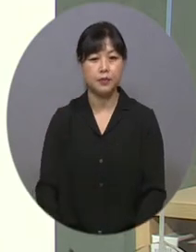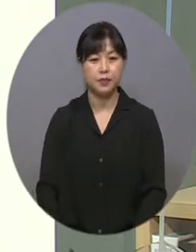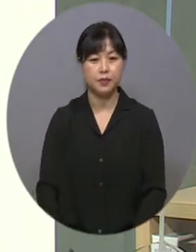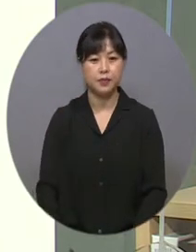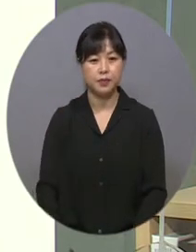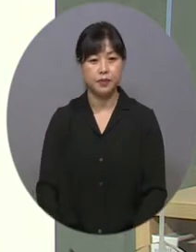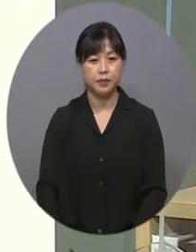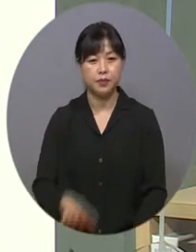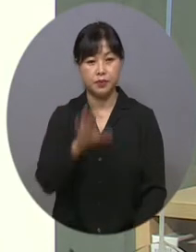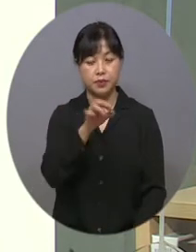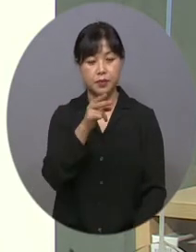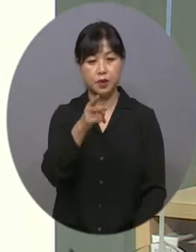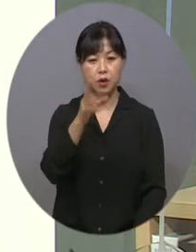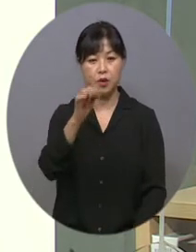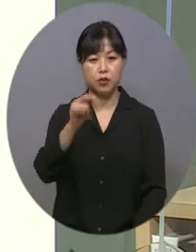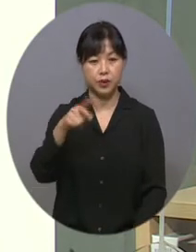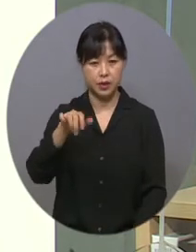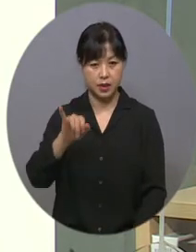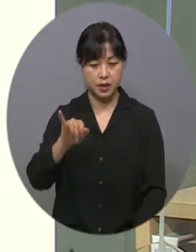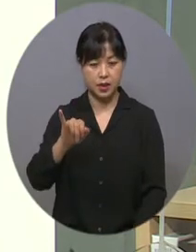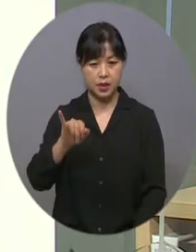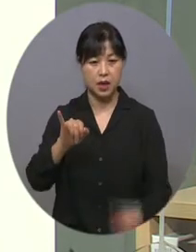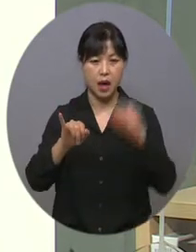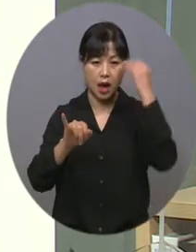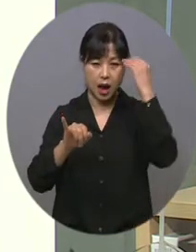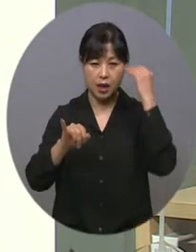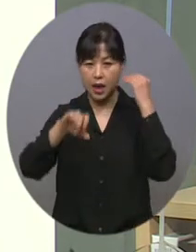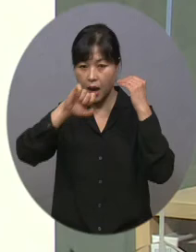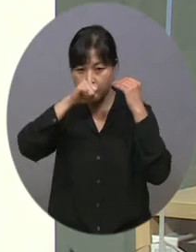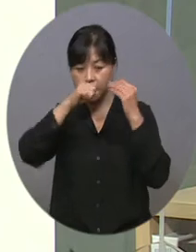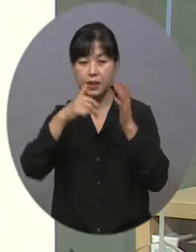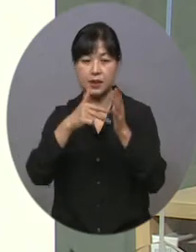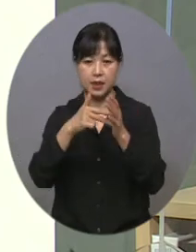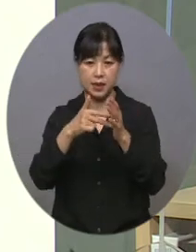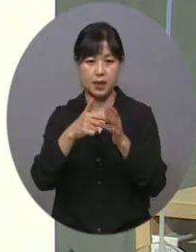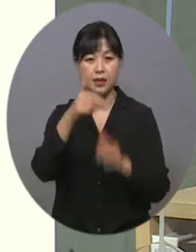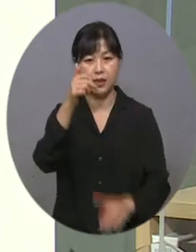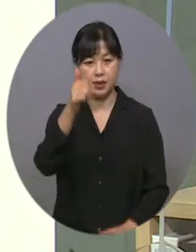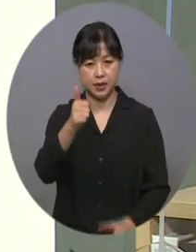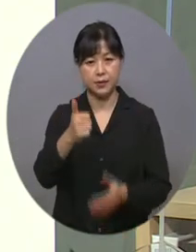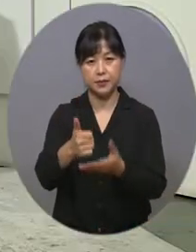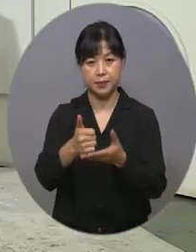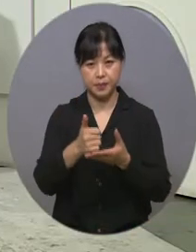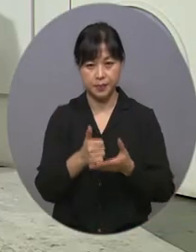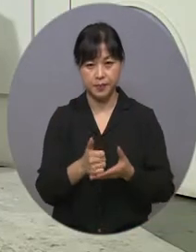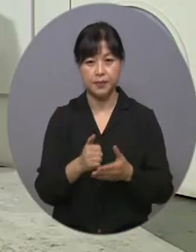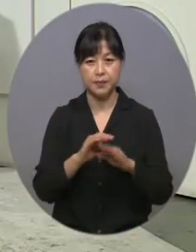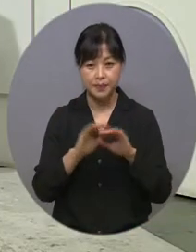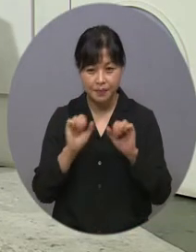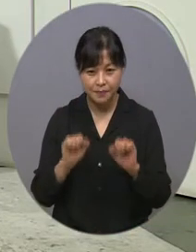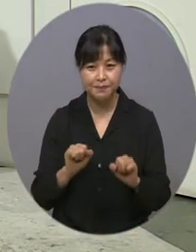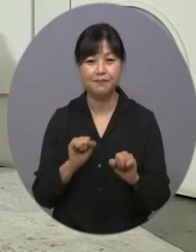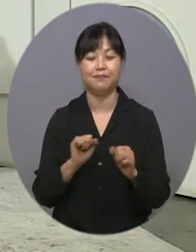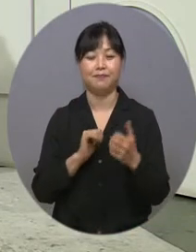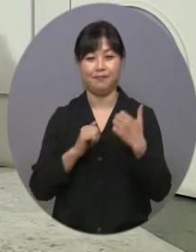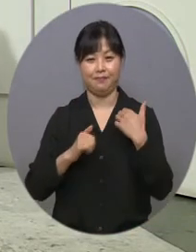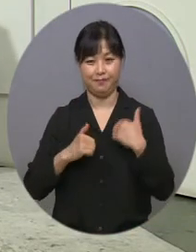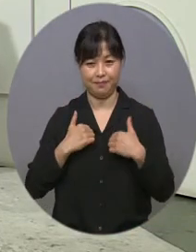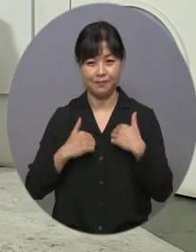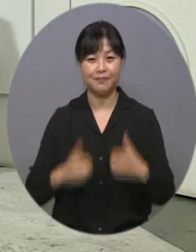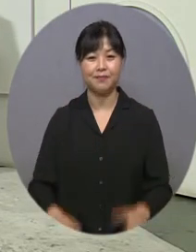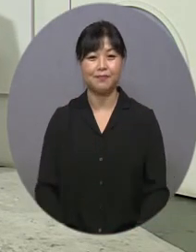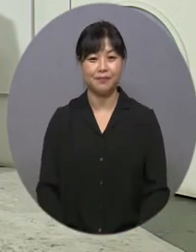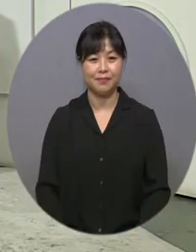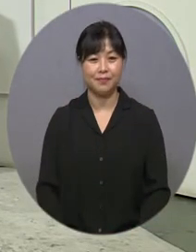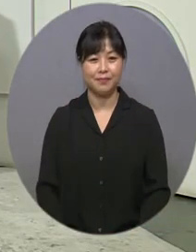바로 여운기 한아프리카재단 이사장을 모셨습니다. 반갑습니다. 네, 반갑습니다. 네, 오늘